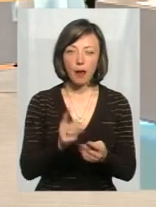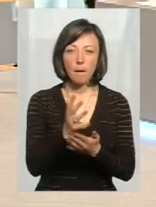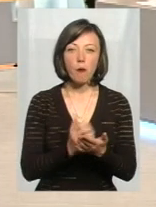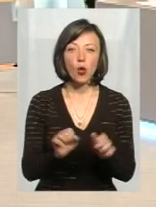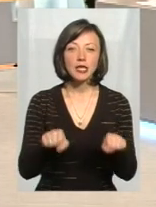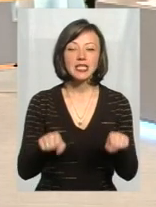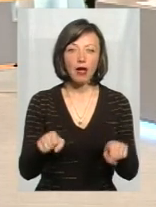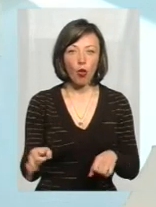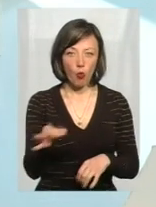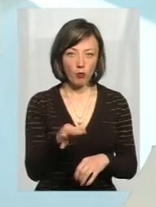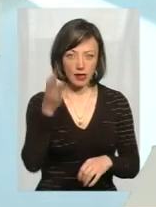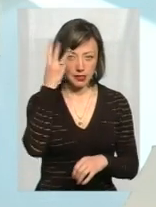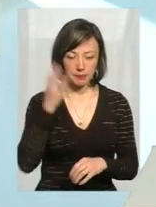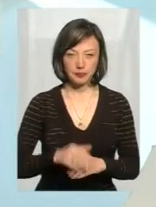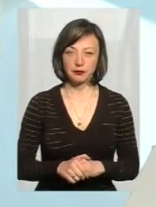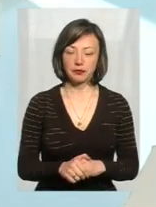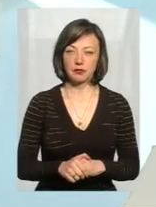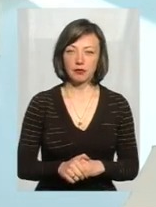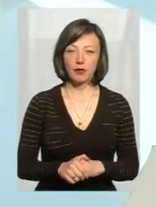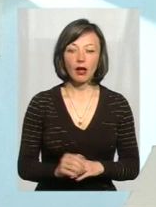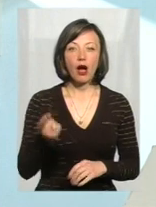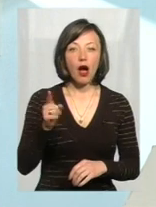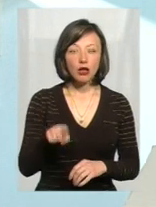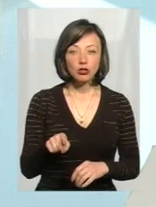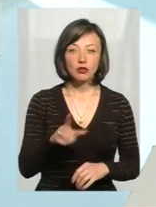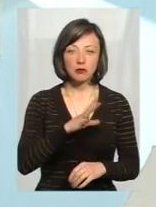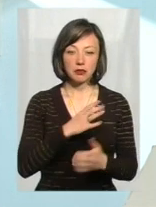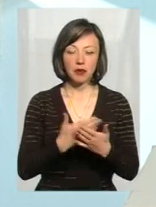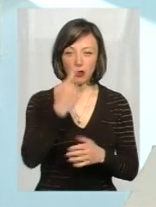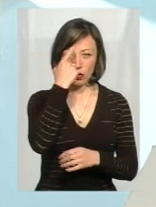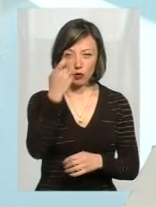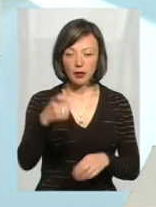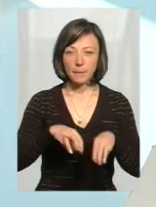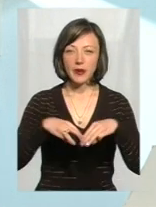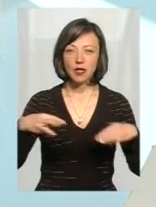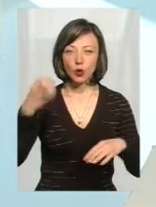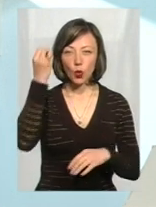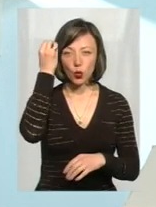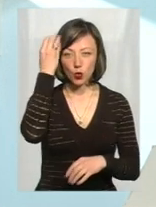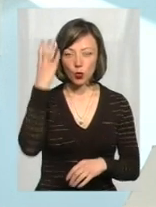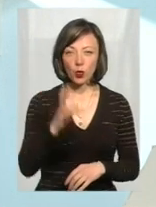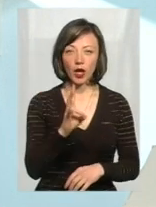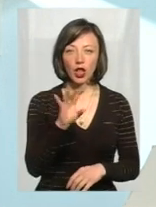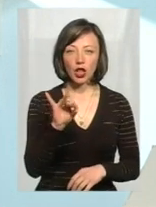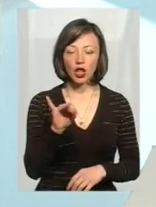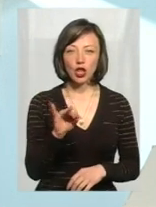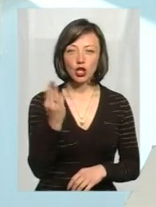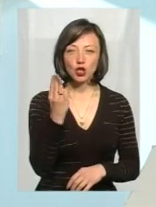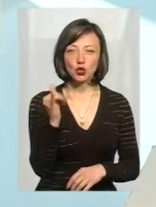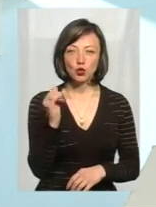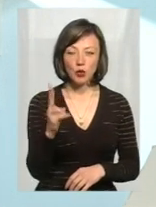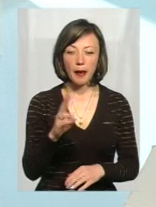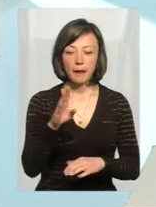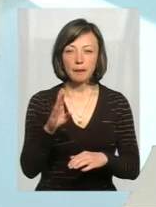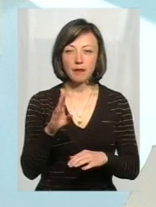потенціал. Адже, як наголошував, наприклад, міністр культури Євген Нищук, під культурою,